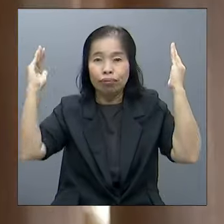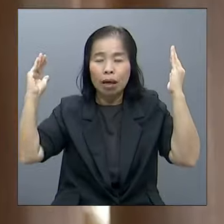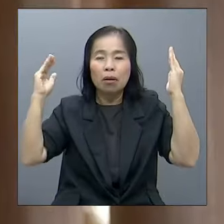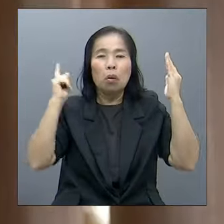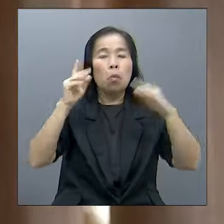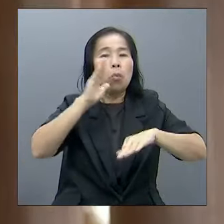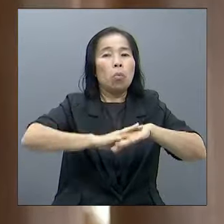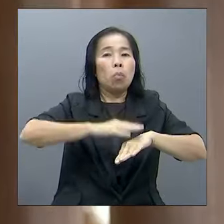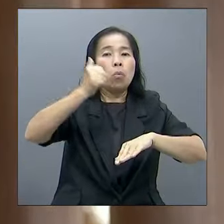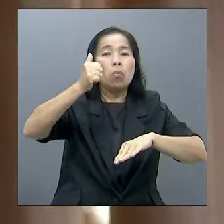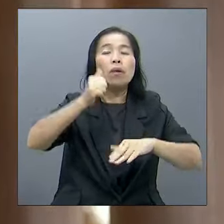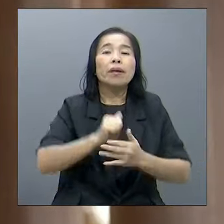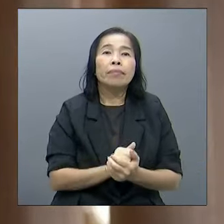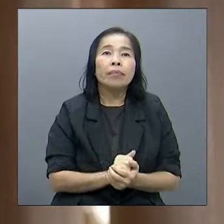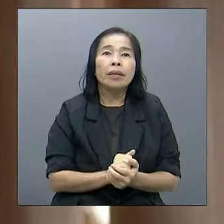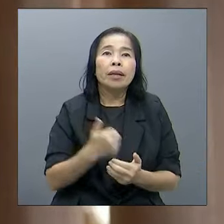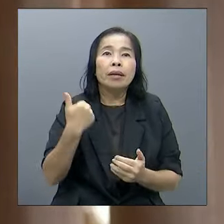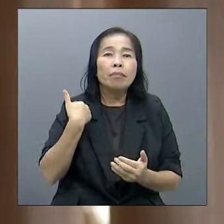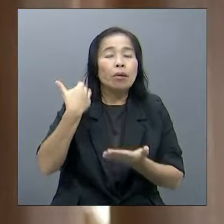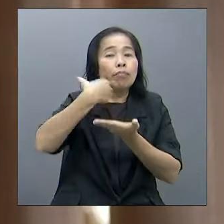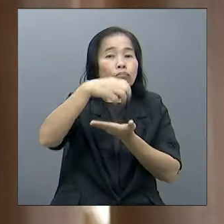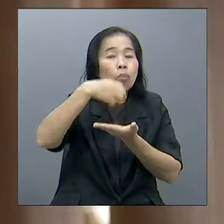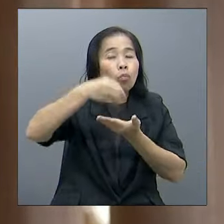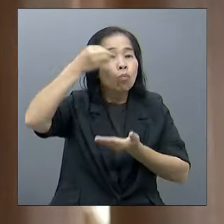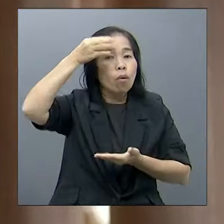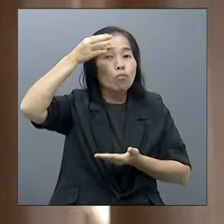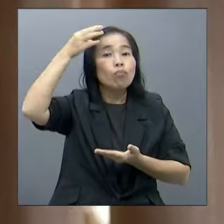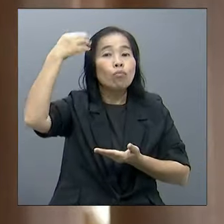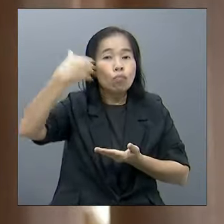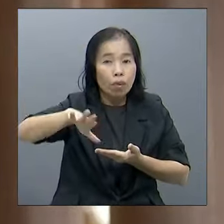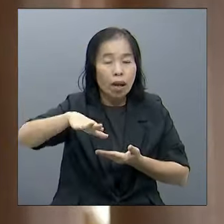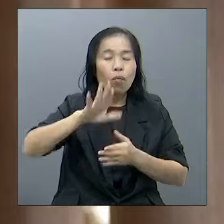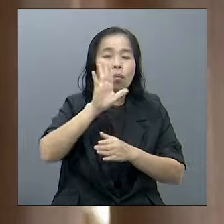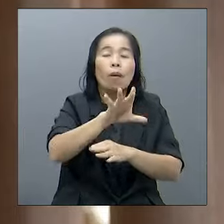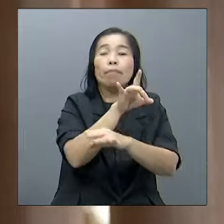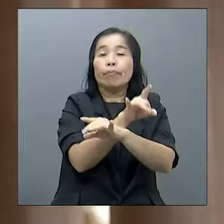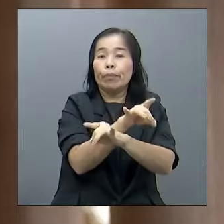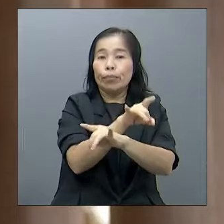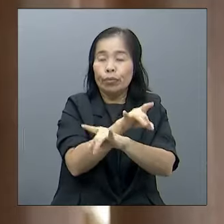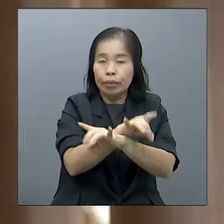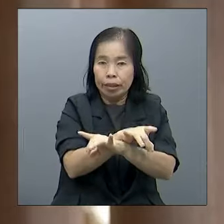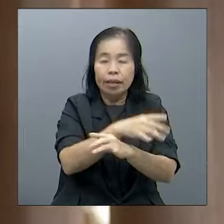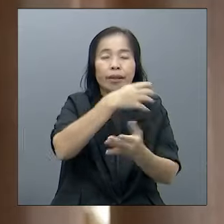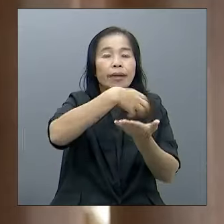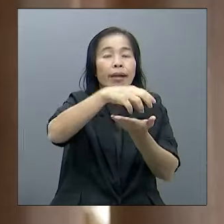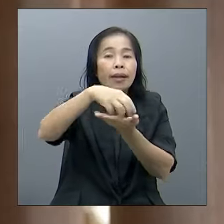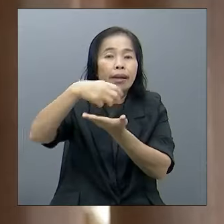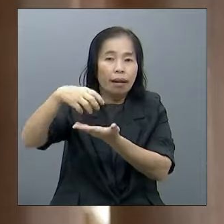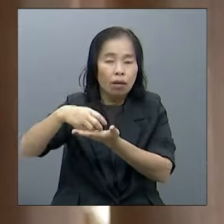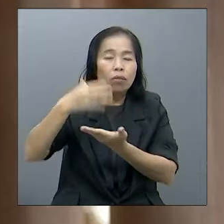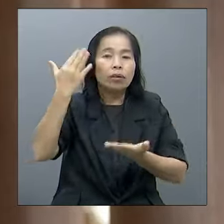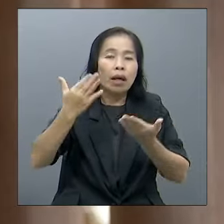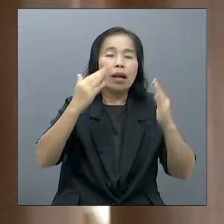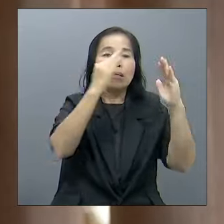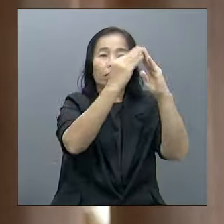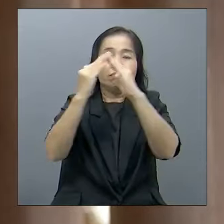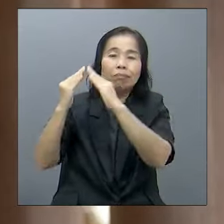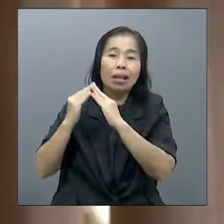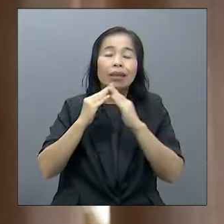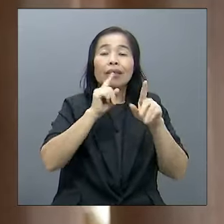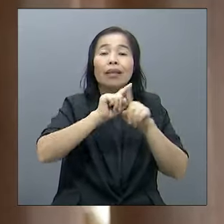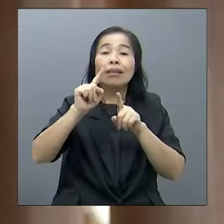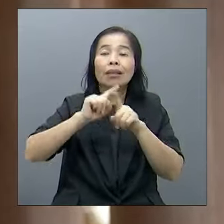ยเราเนี่ยนำความรู้ตรงนี้ค่ะสิ่งที่มีอยู่ในเพชรบุรีหรือว่าอยู่ในสถานที่ต่างๆของเพชรบุรีเนี่ยค่ะ